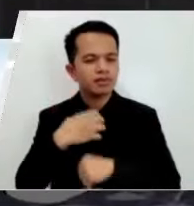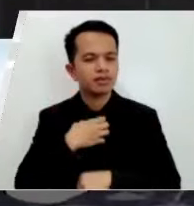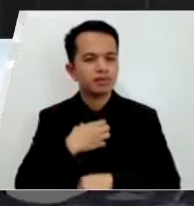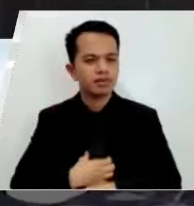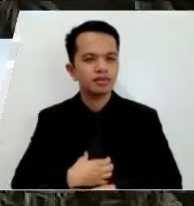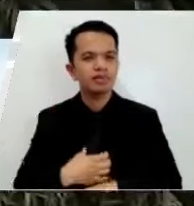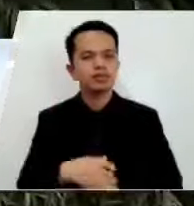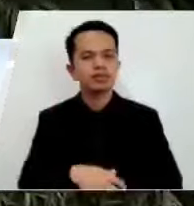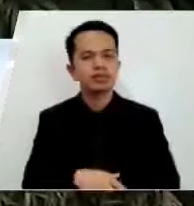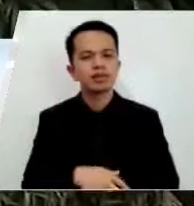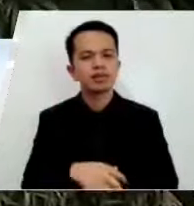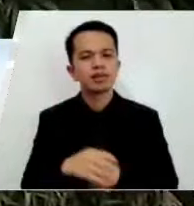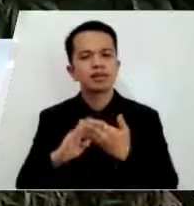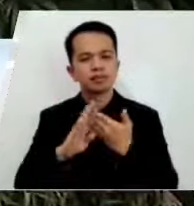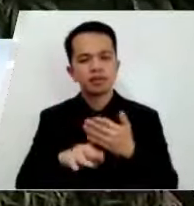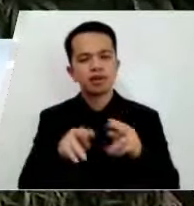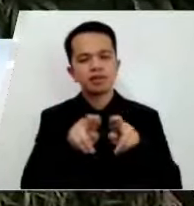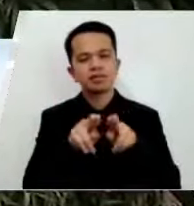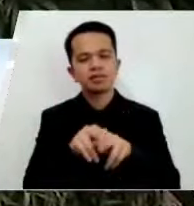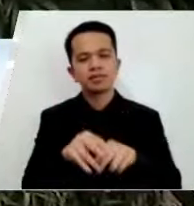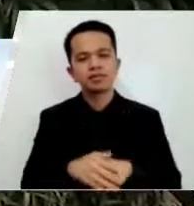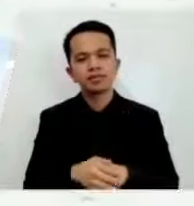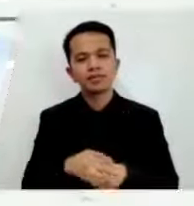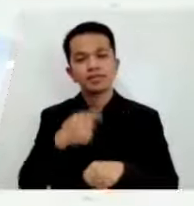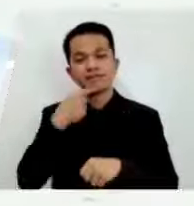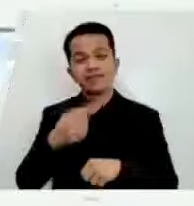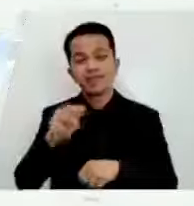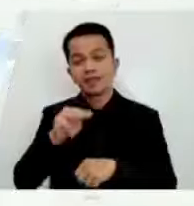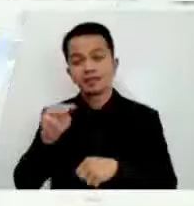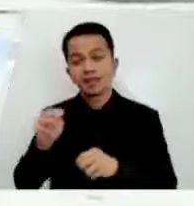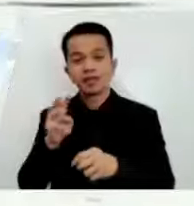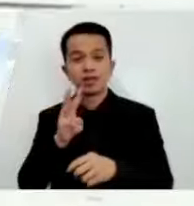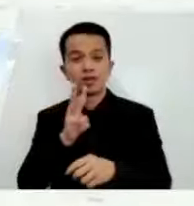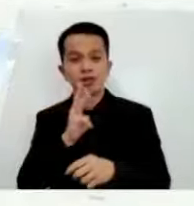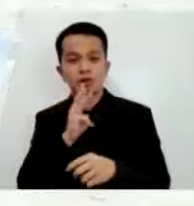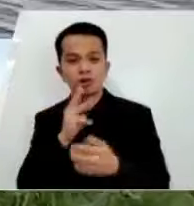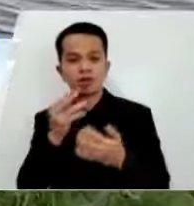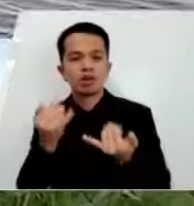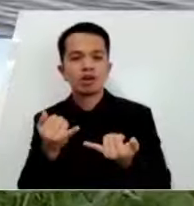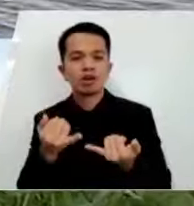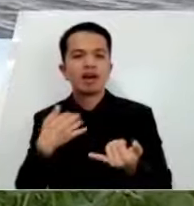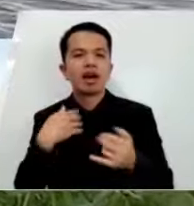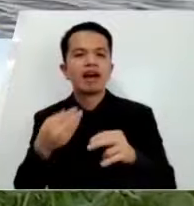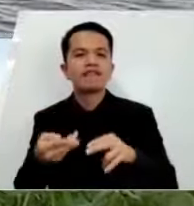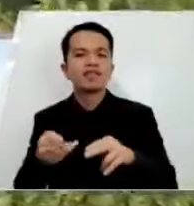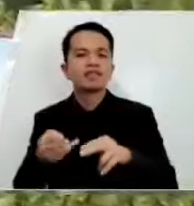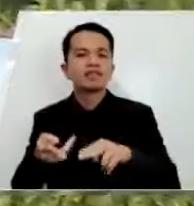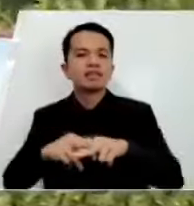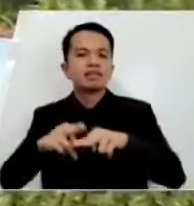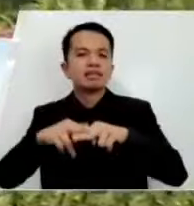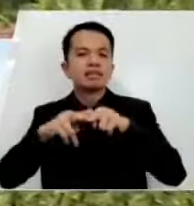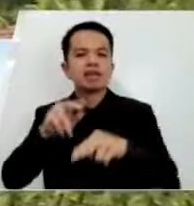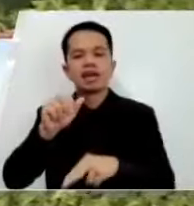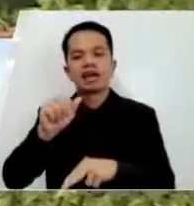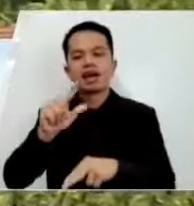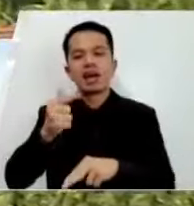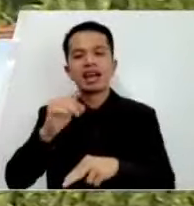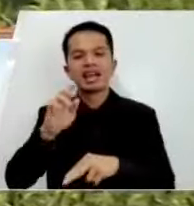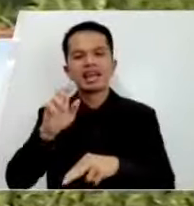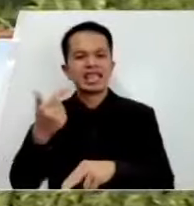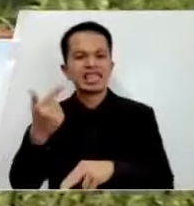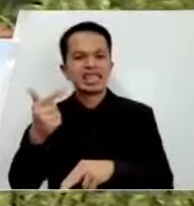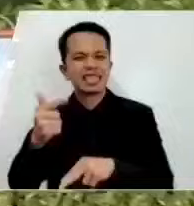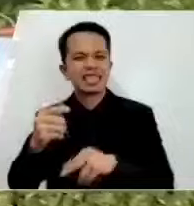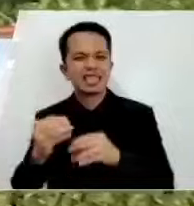bumalik ko sa dati. Paliwanag ng Manila Water, tumindi ang algae o lumot sa Laguna Lake na pinagkukunan ng water supply dahil sa